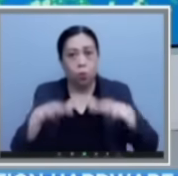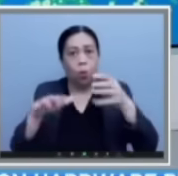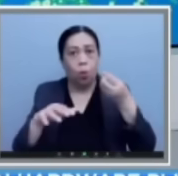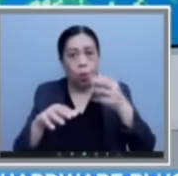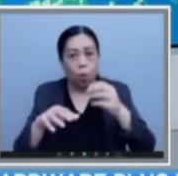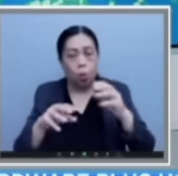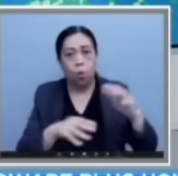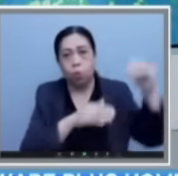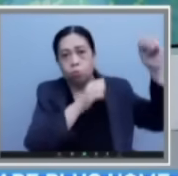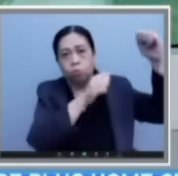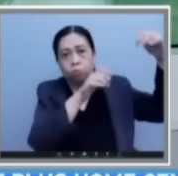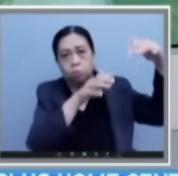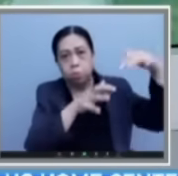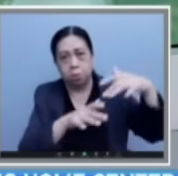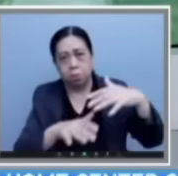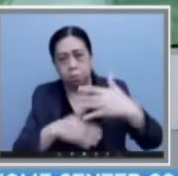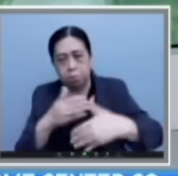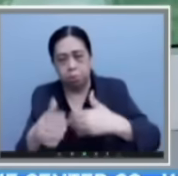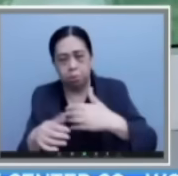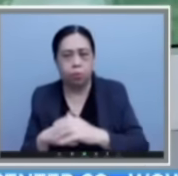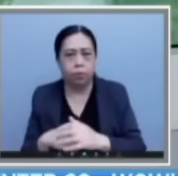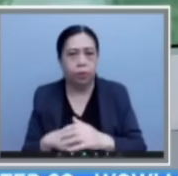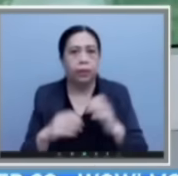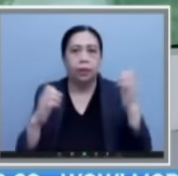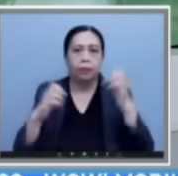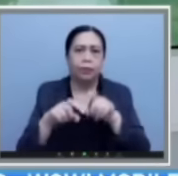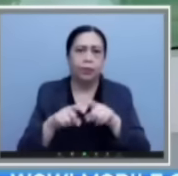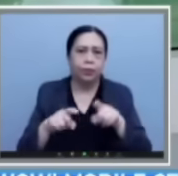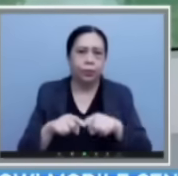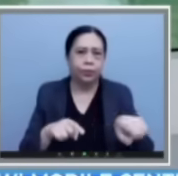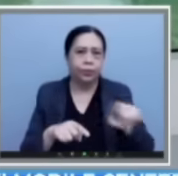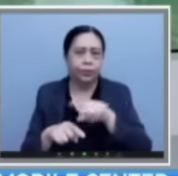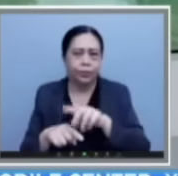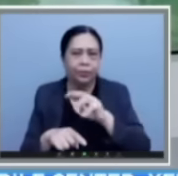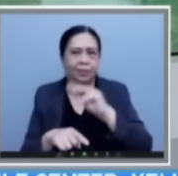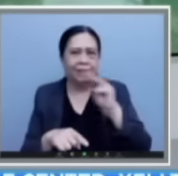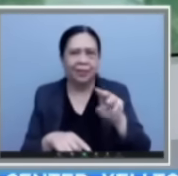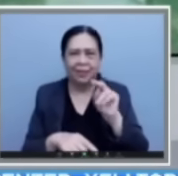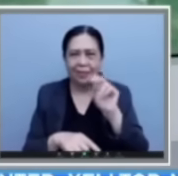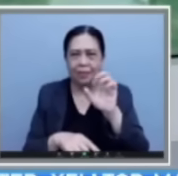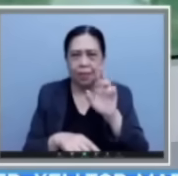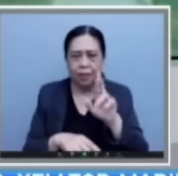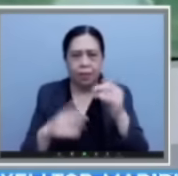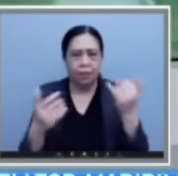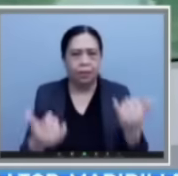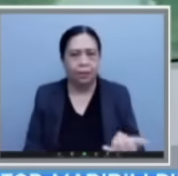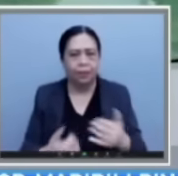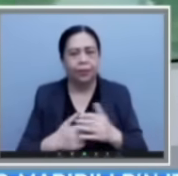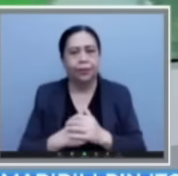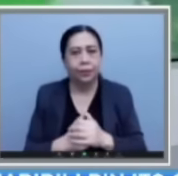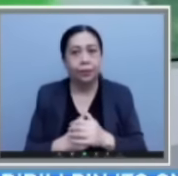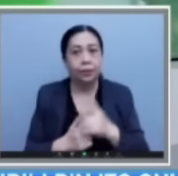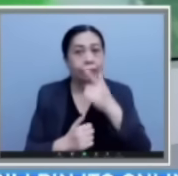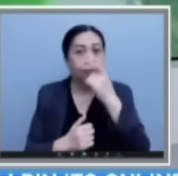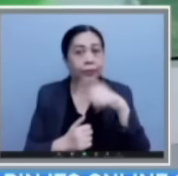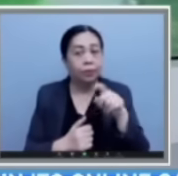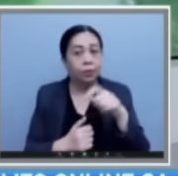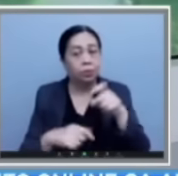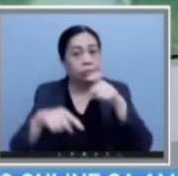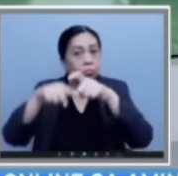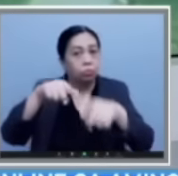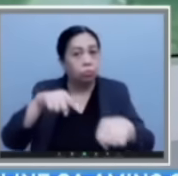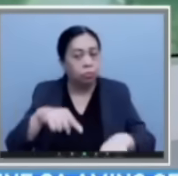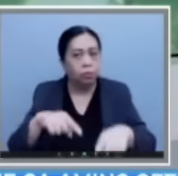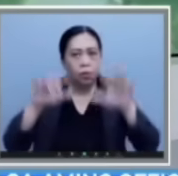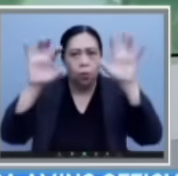Asaan din muli ang ulan sa ilang bahagi nga ng Metro manela ngayong araw Dahil naman sa Thunderstorm inulan ng